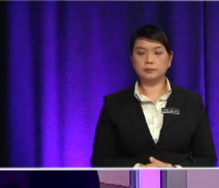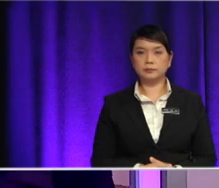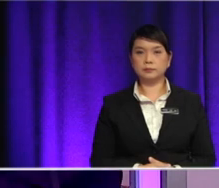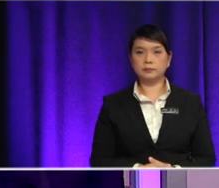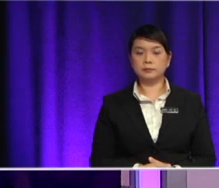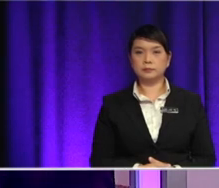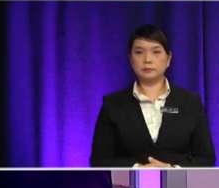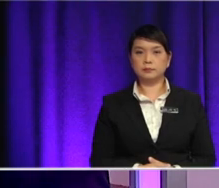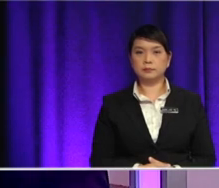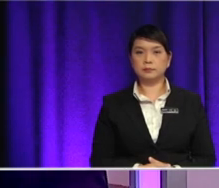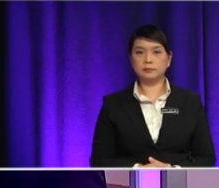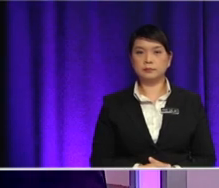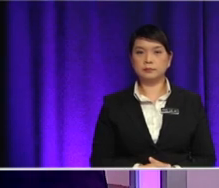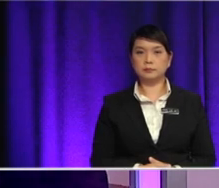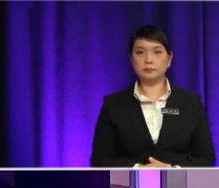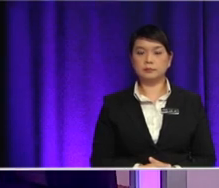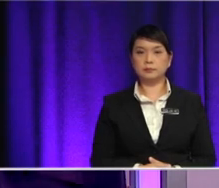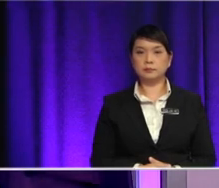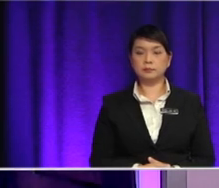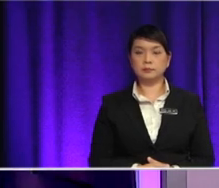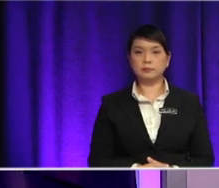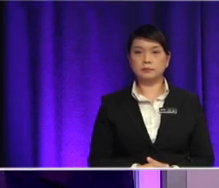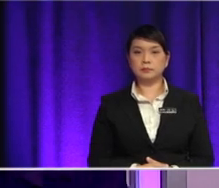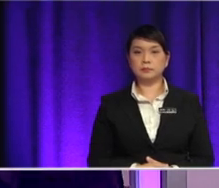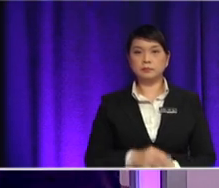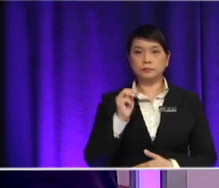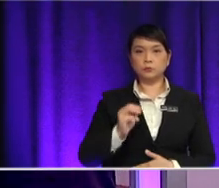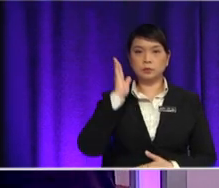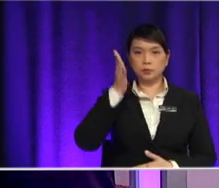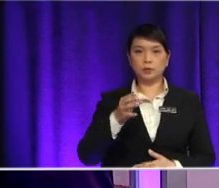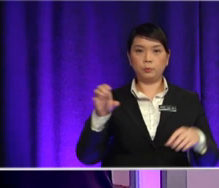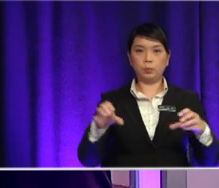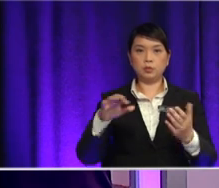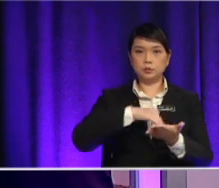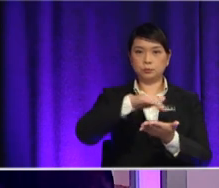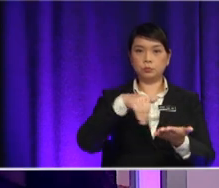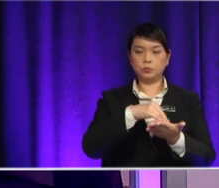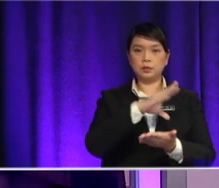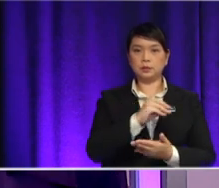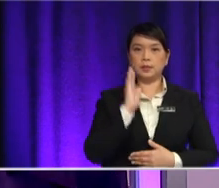149.5. Dan murid akan buat semua ini dan murid akan dapat